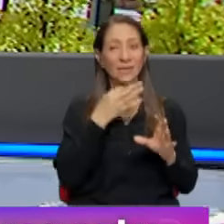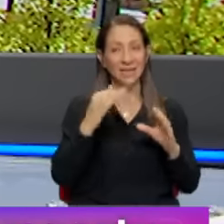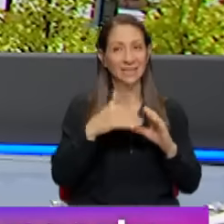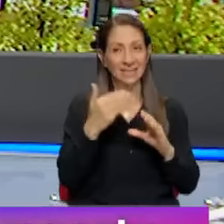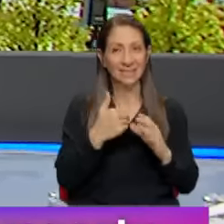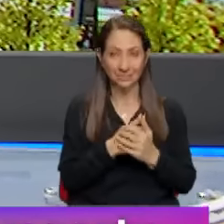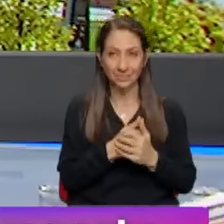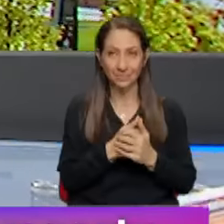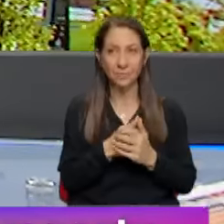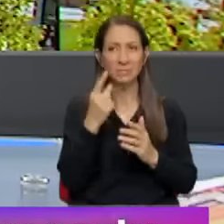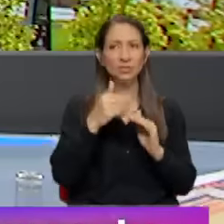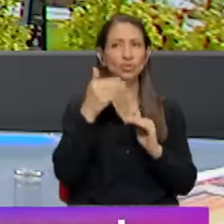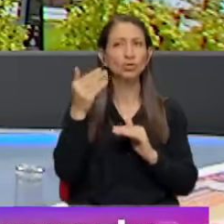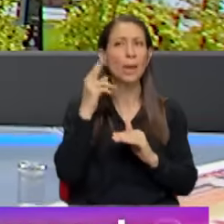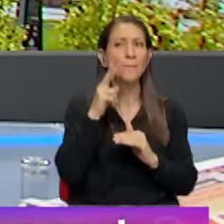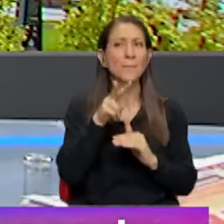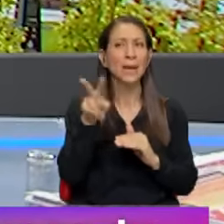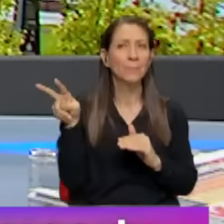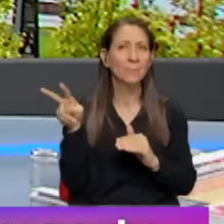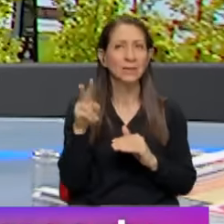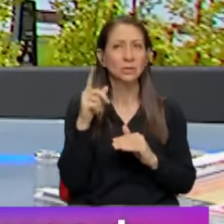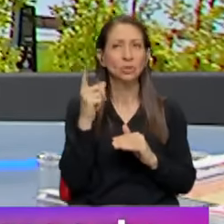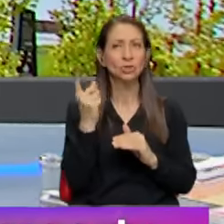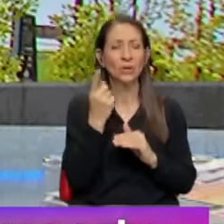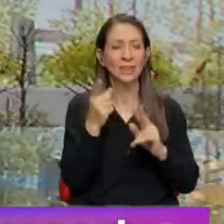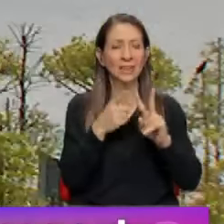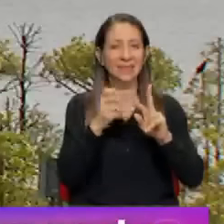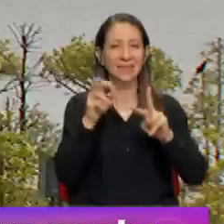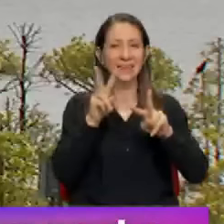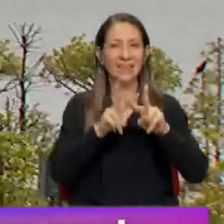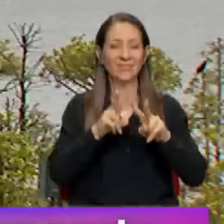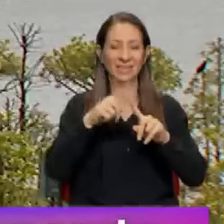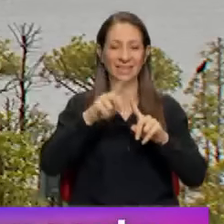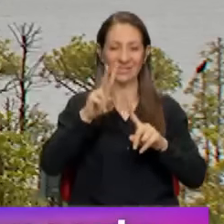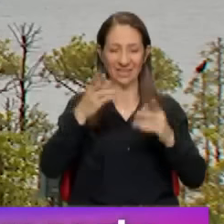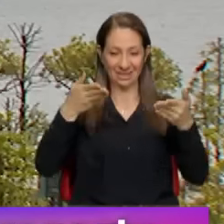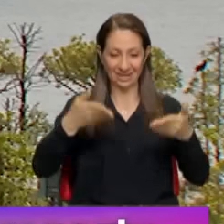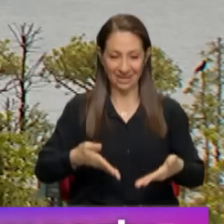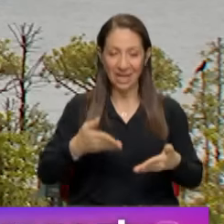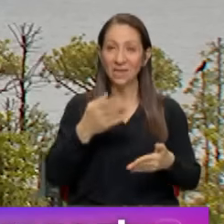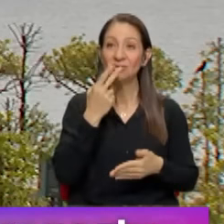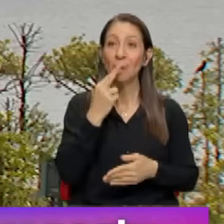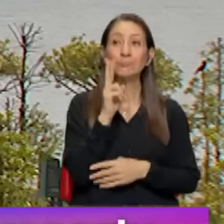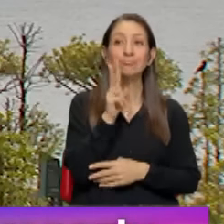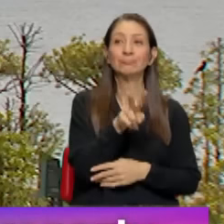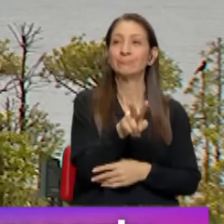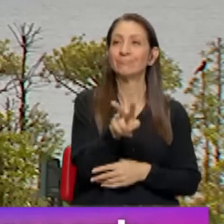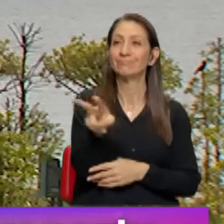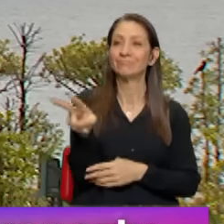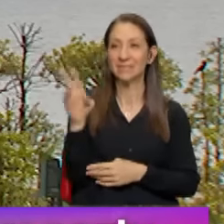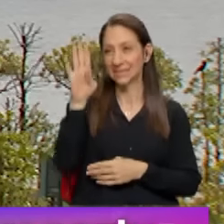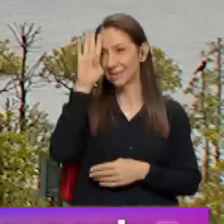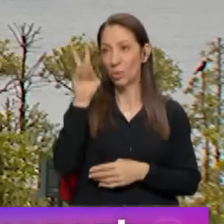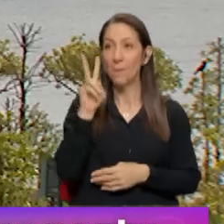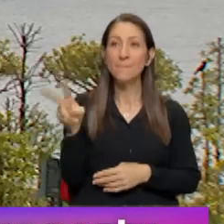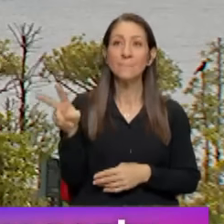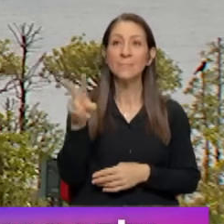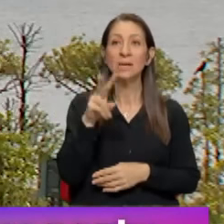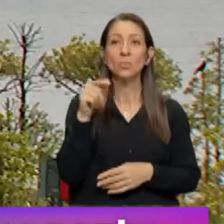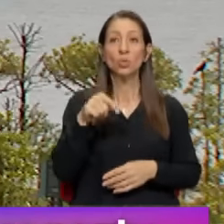yazıp gönderin. Bir dışarıya bakalım mı? Şöyle bir Nav TV'nin penceresinden Tarihi Yarımada'ya doğru